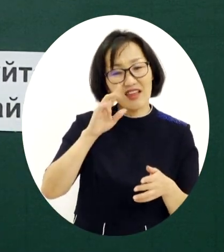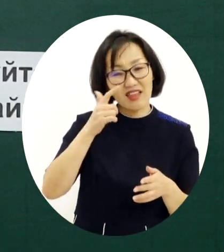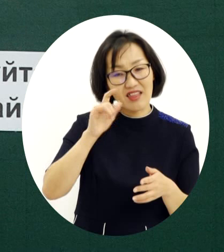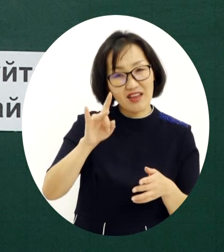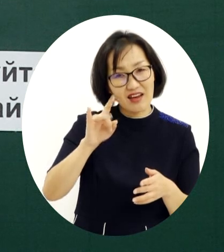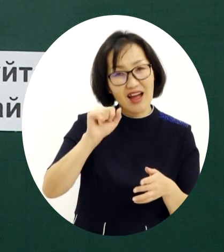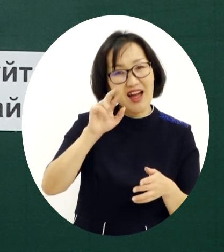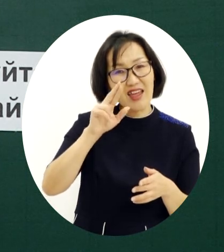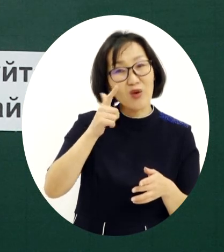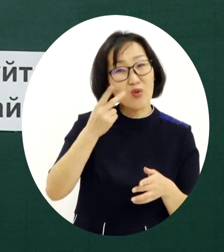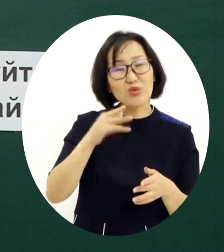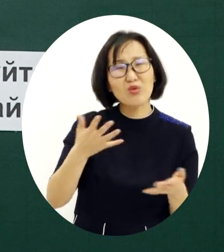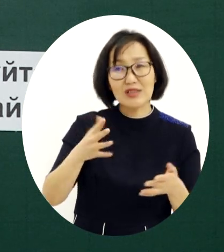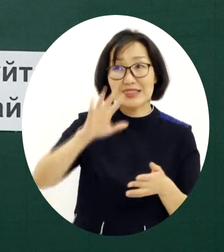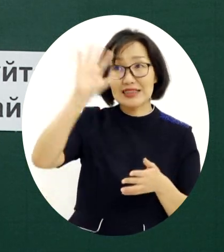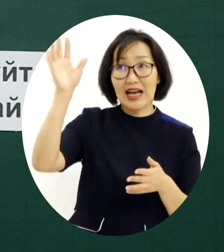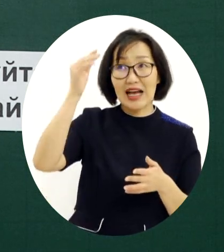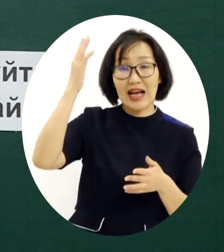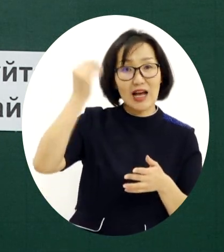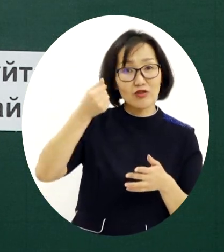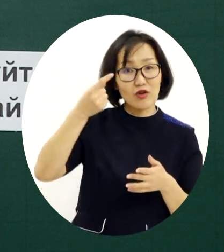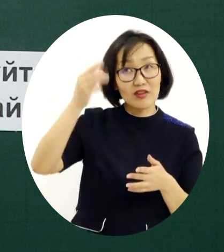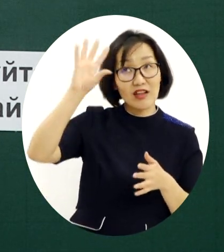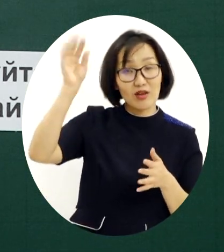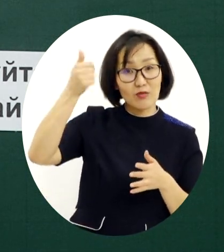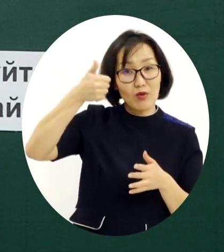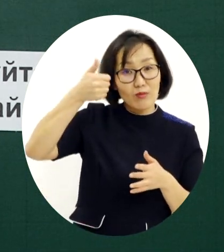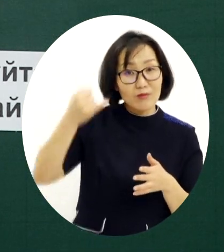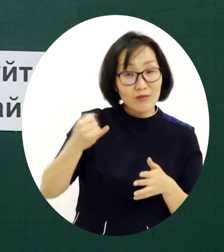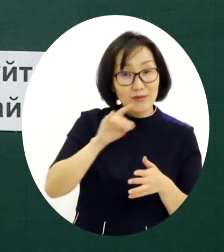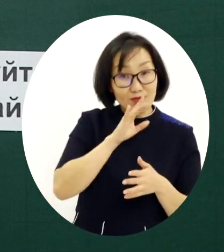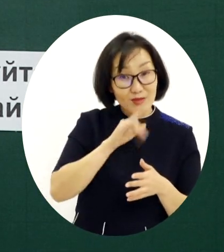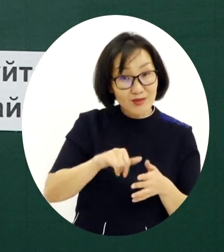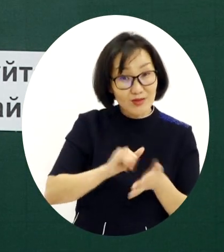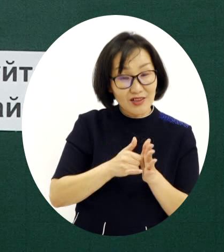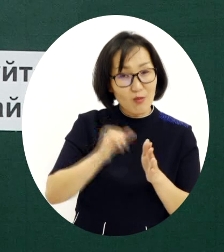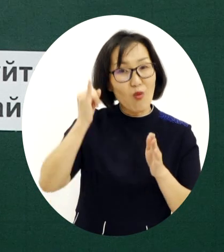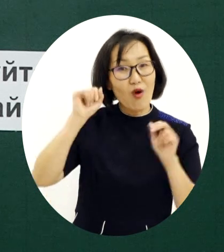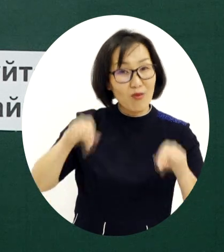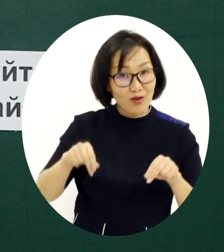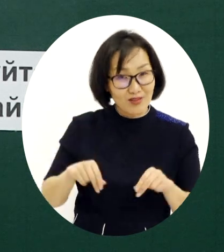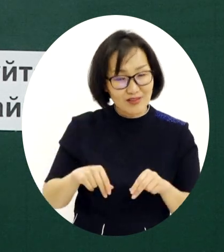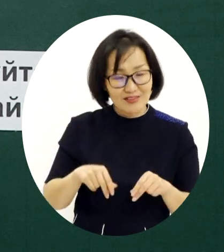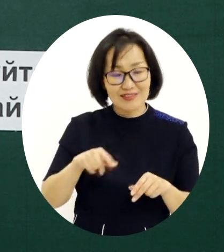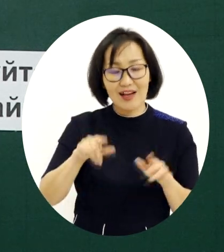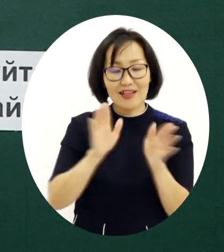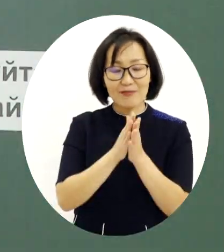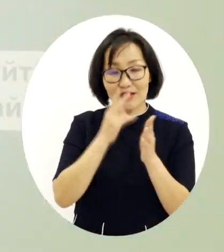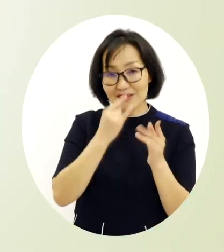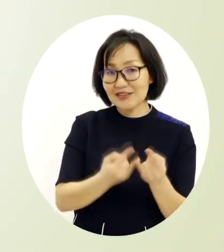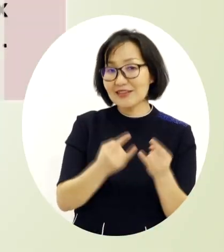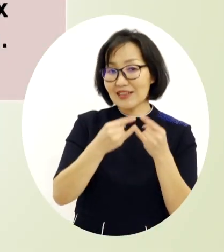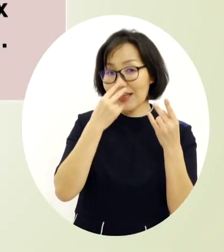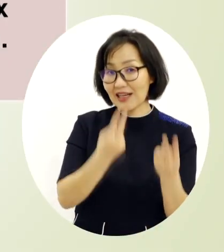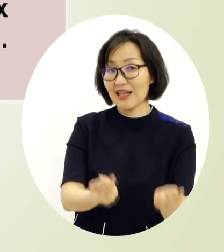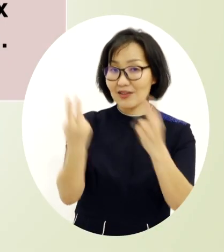шинжтэй буюу цаг агаарын хувьд муутах шинжтэй болсон байна. Одоо бүгдээрээ хамтдаа харьцуулан дэлгэцэнд анхаарлаа хандуулъя.